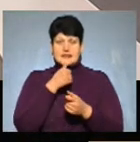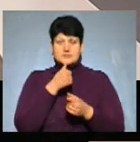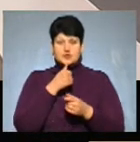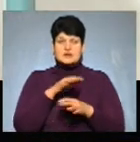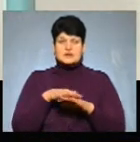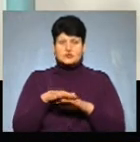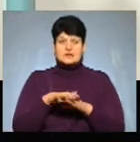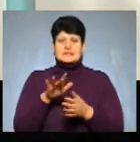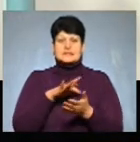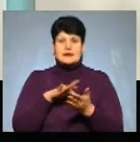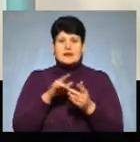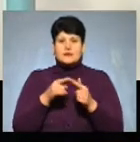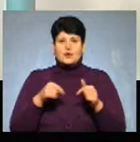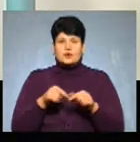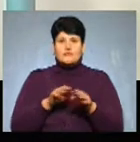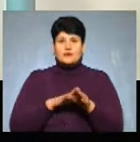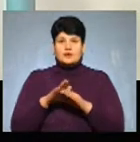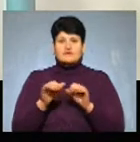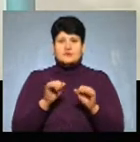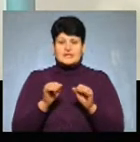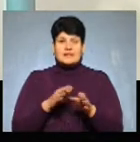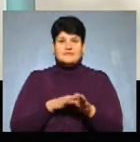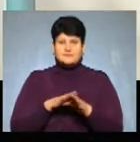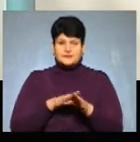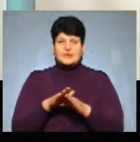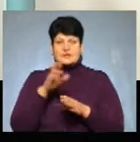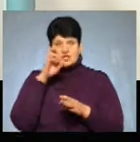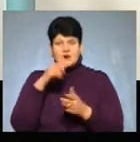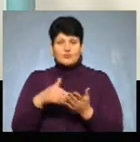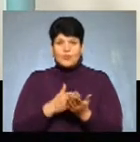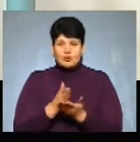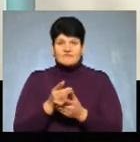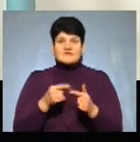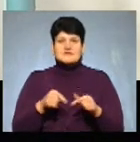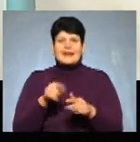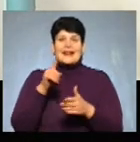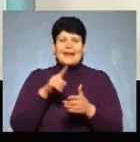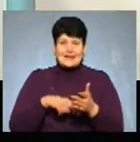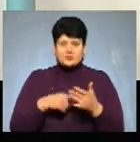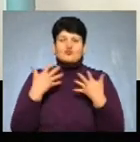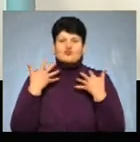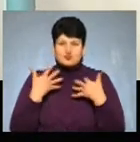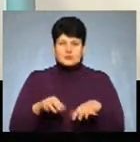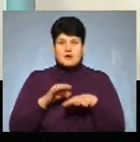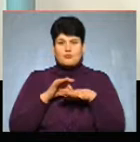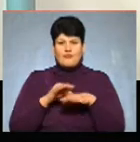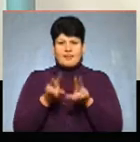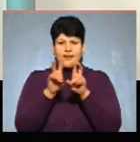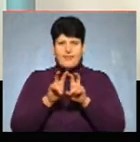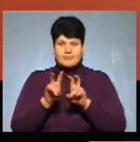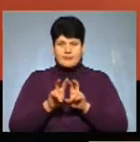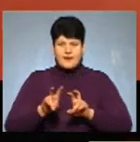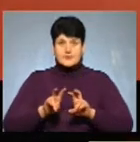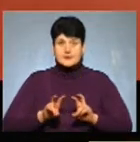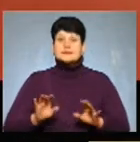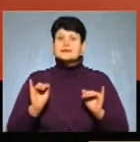експертного середовища, центральним органом виконавчої влади, який реалізовує державну політику у сфері релігій, вже проведено такий аналіз.